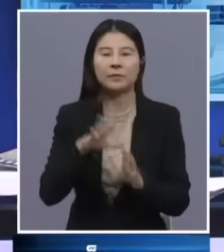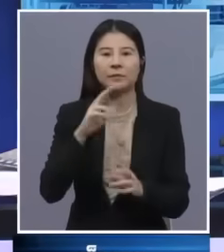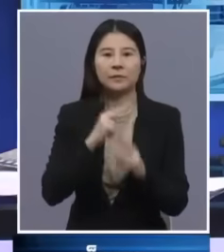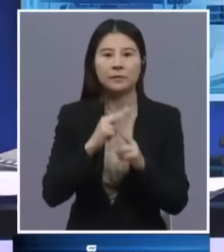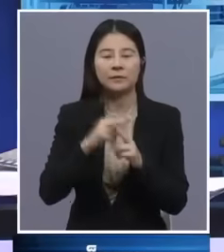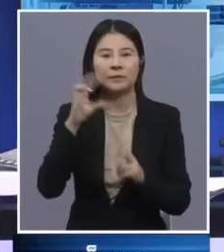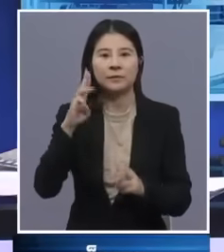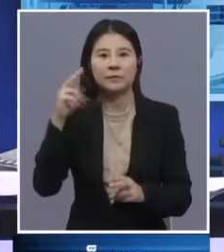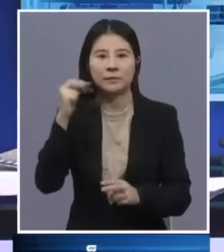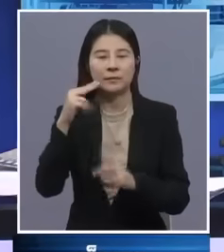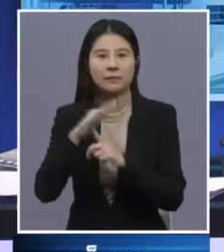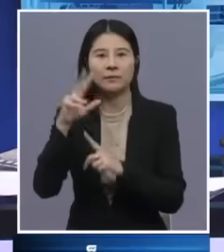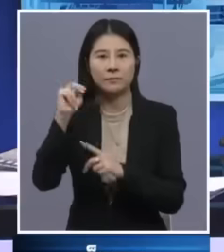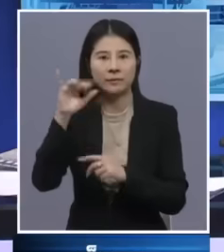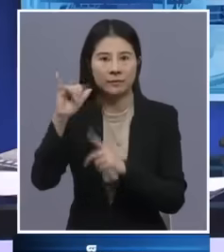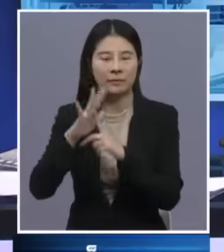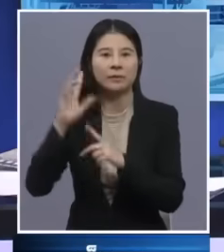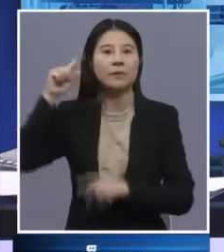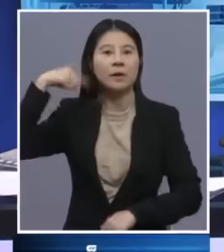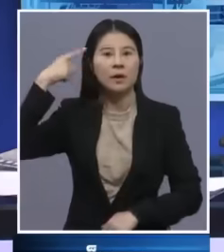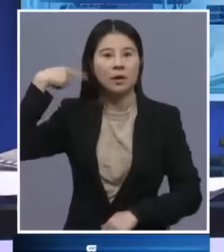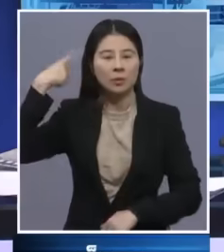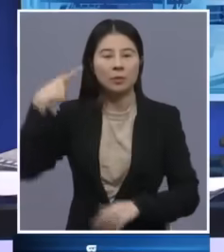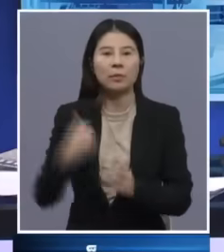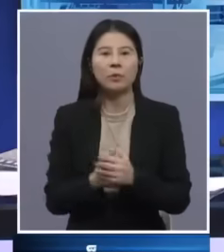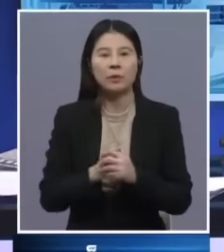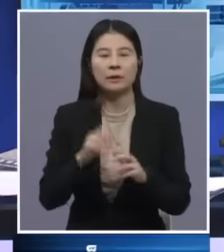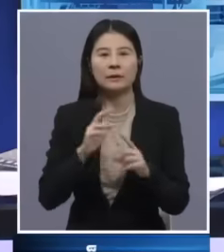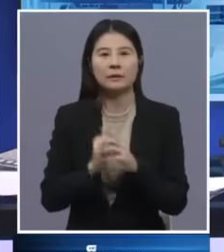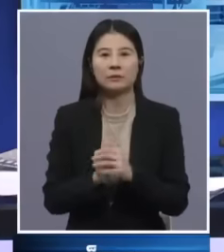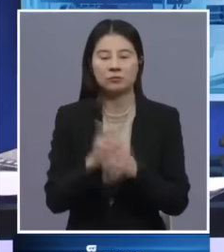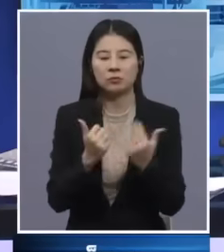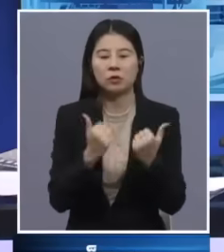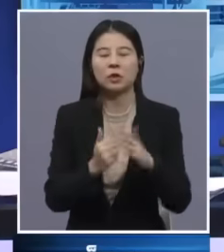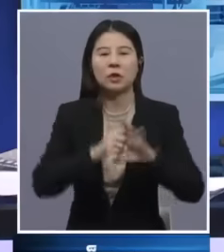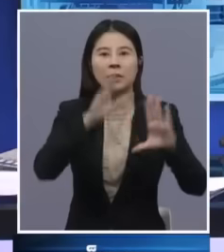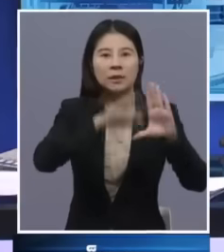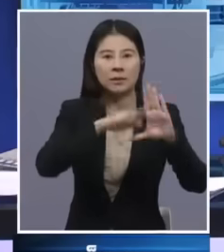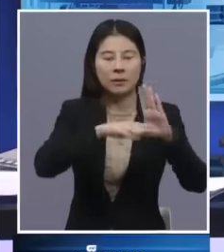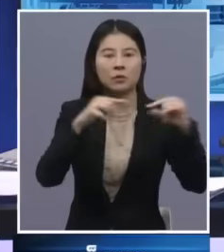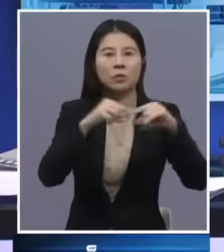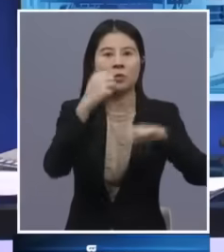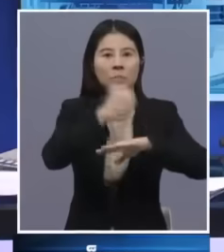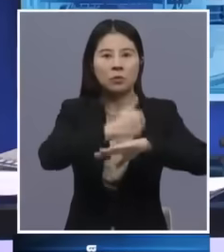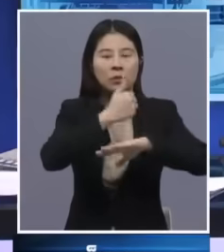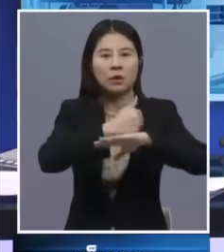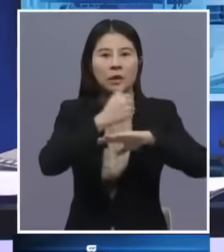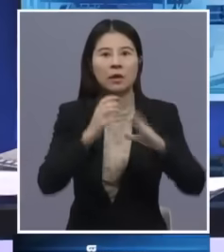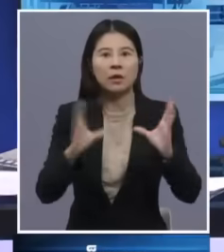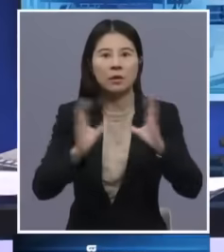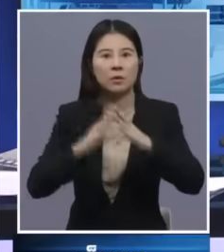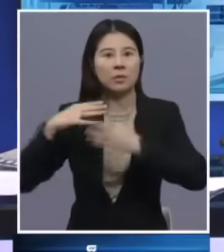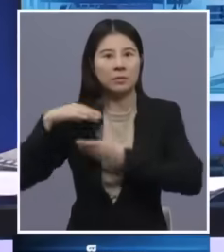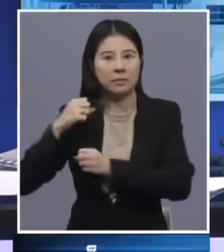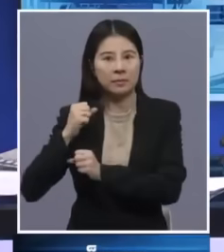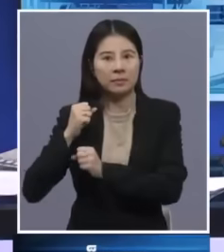ใน Google ที่คนเสิร์ชหามากที่สุดหลังจากการประกาศตัวเพื่อลงชิงสมัครหัวหน้าพรรคประชาธิปัตย์นะฮะ กระแสมาแ